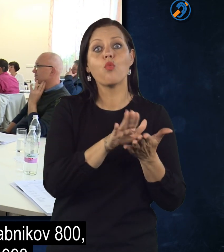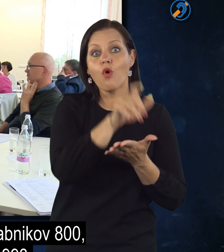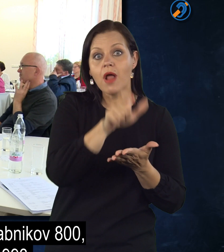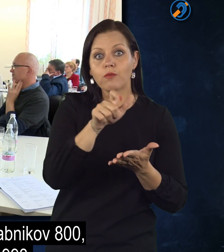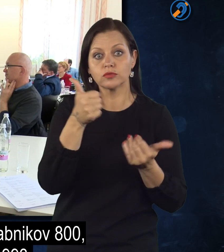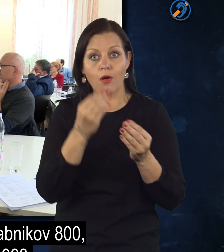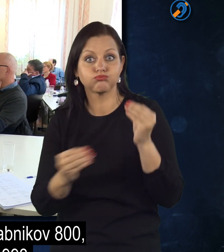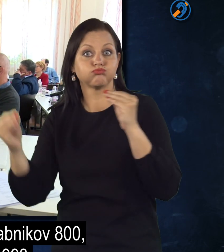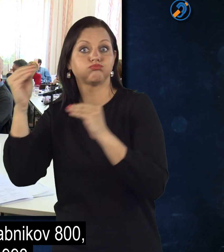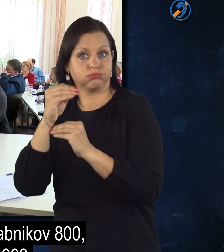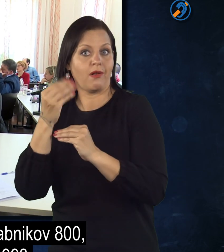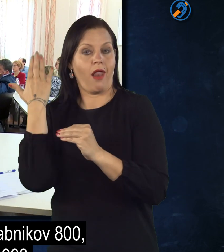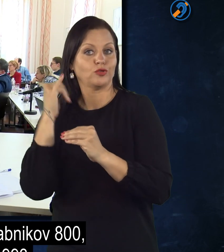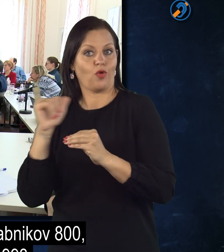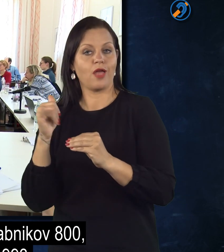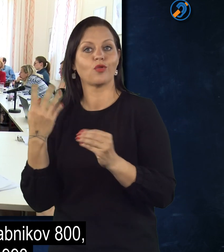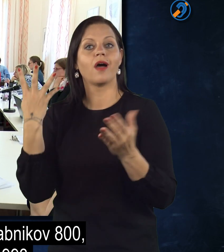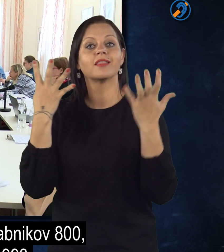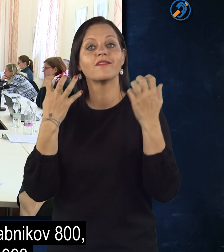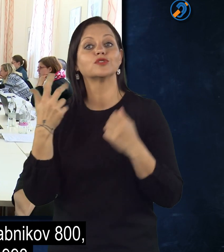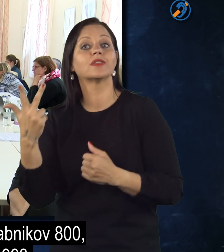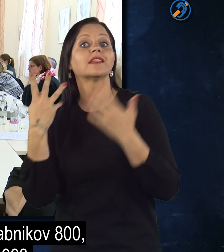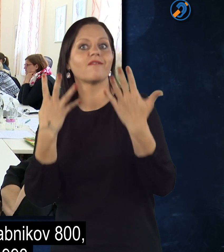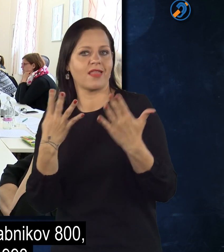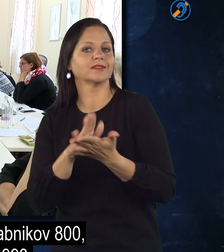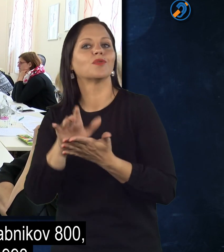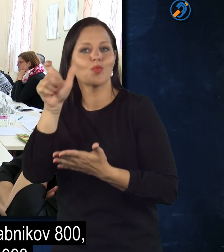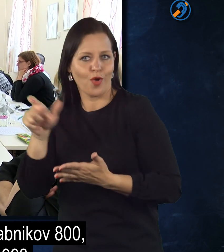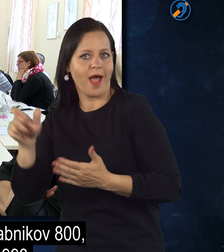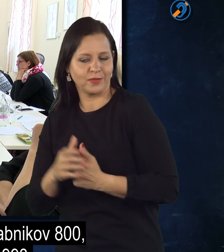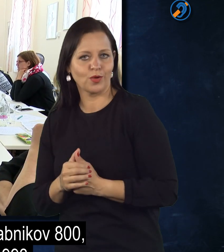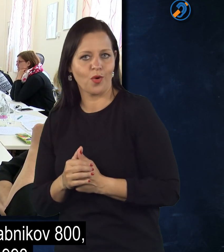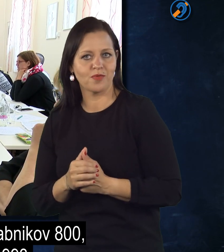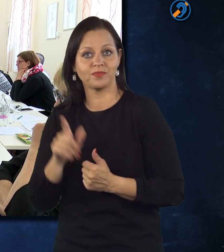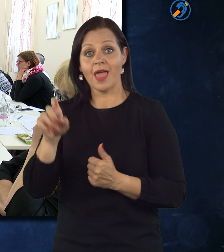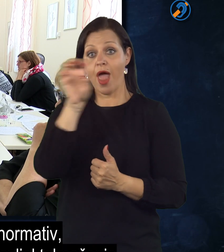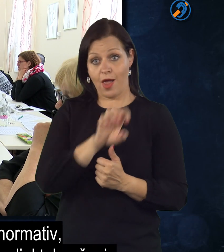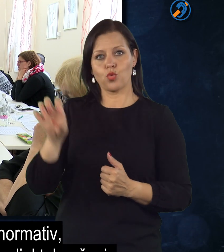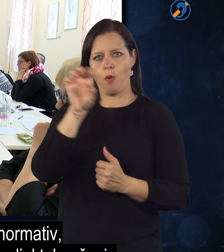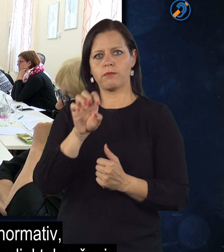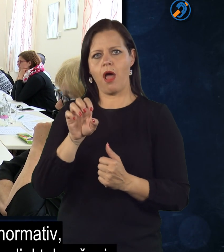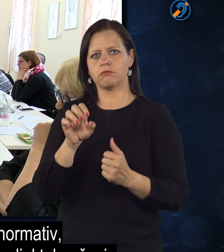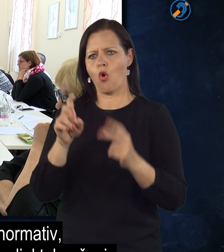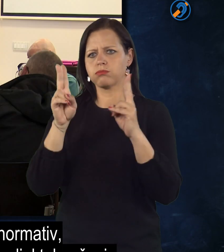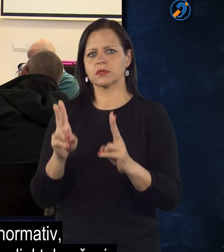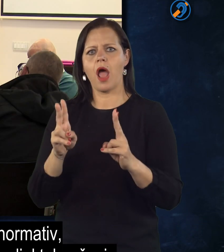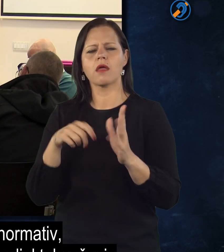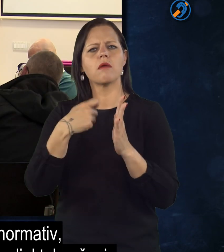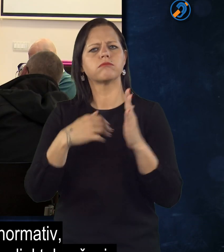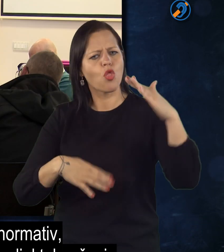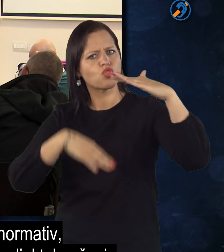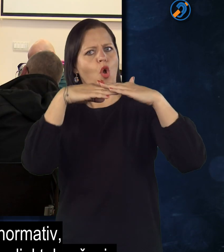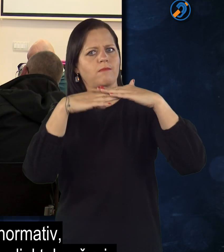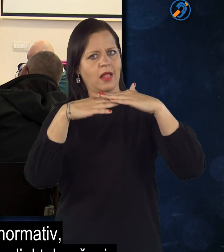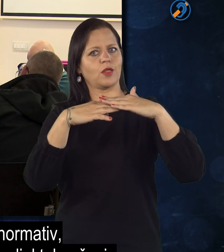uporabnikov 800, jih je bilo lani 993. V Evropi obstaja normativ, da naj